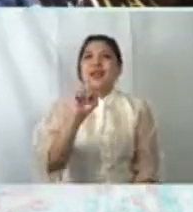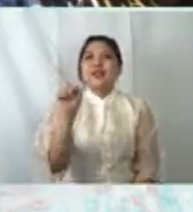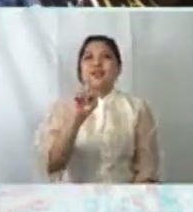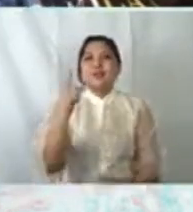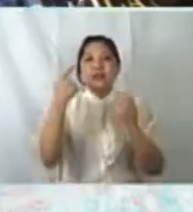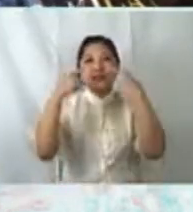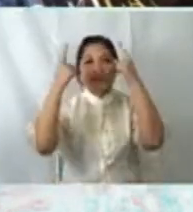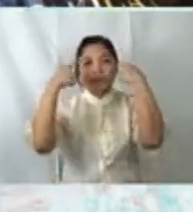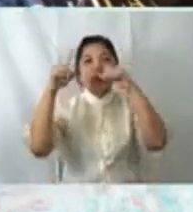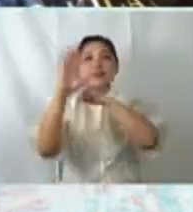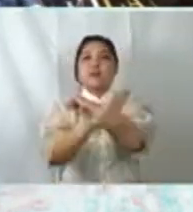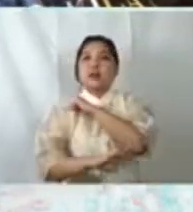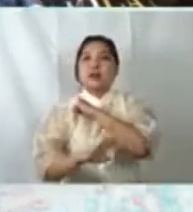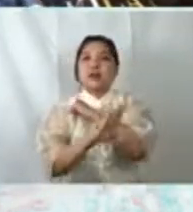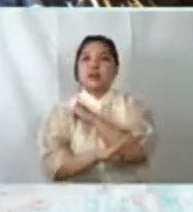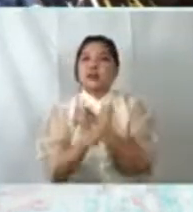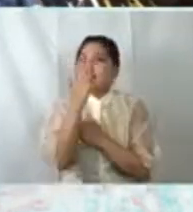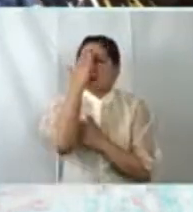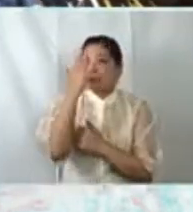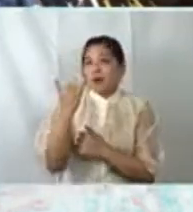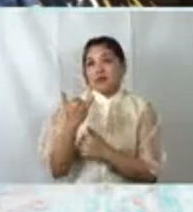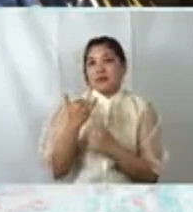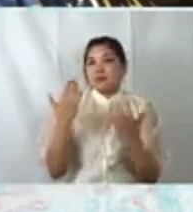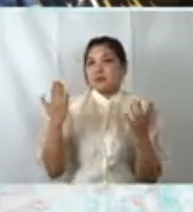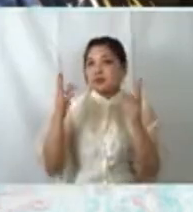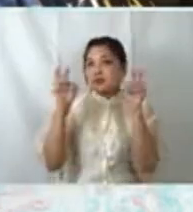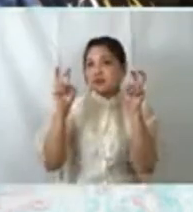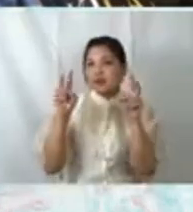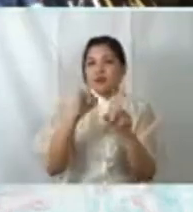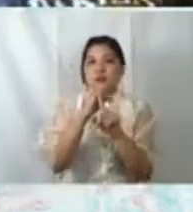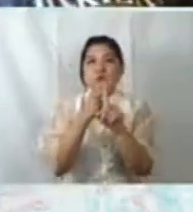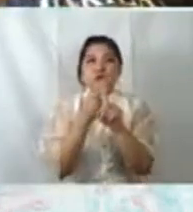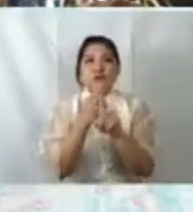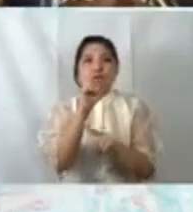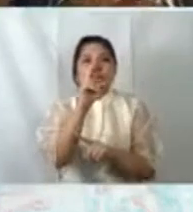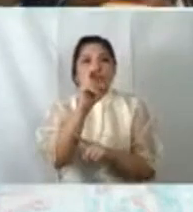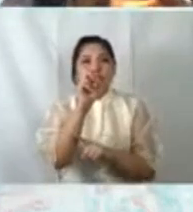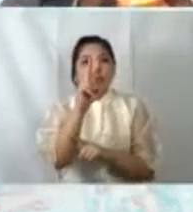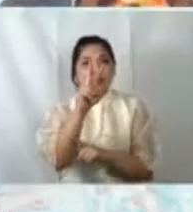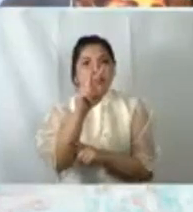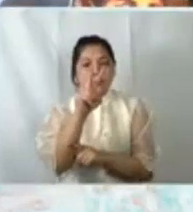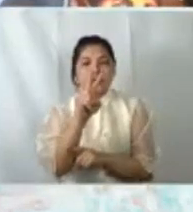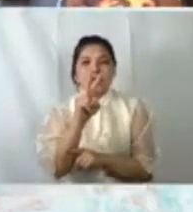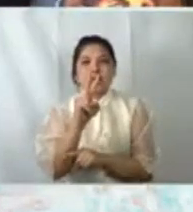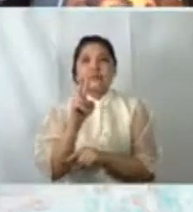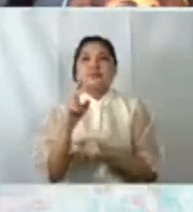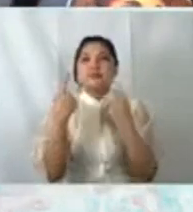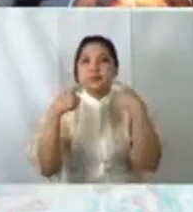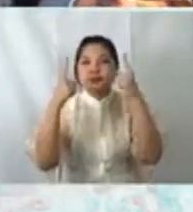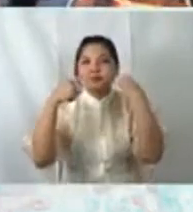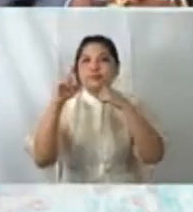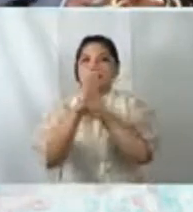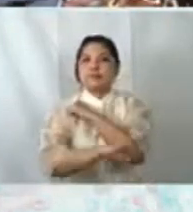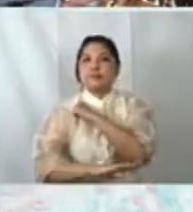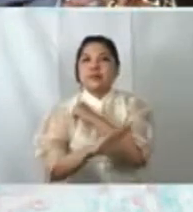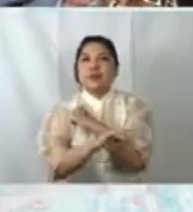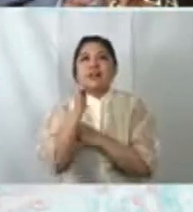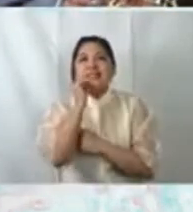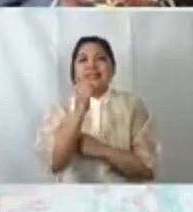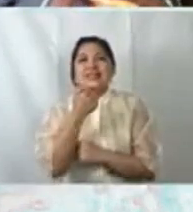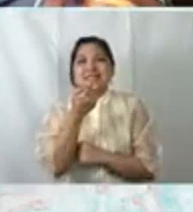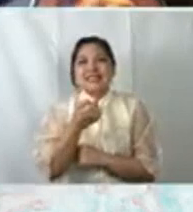ng bayan? At bakit tinatawag natin yung June 12, 1898 na tagumpay ng bayan? Okay. Alaging sinasabi sa